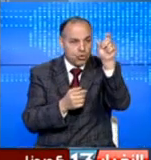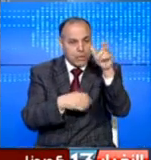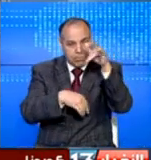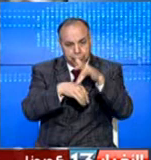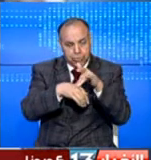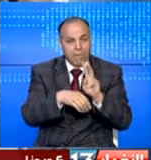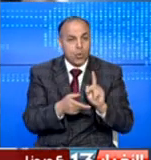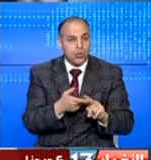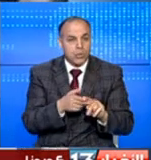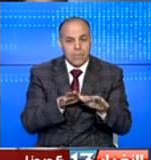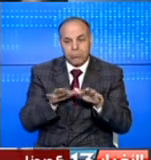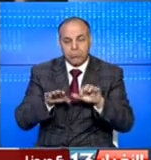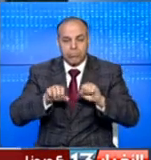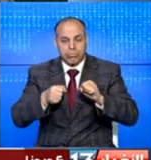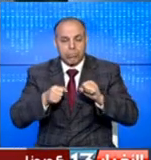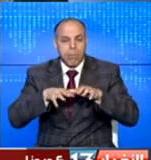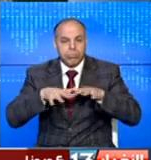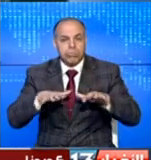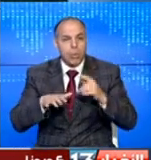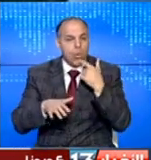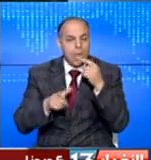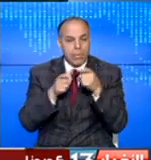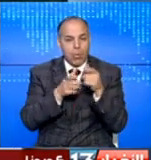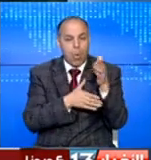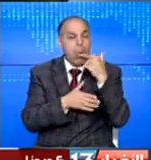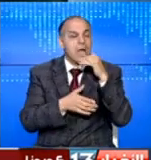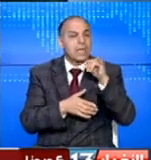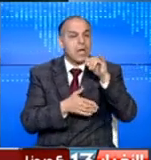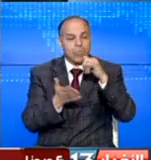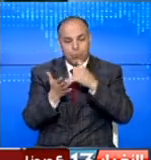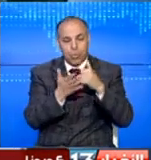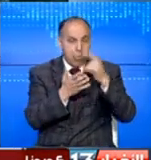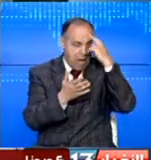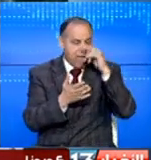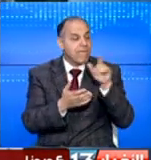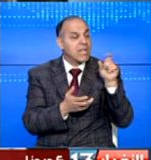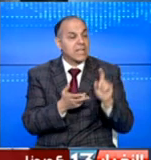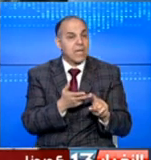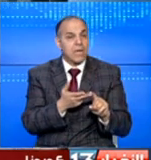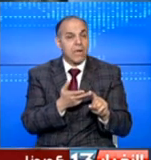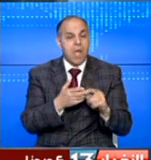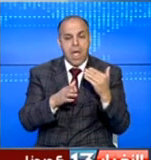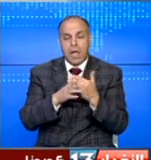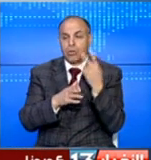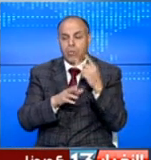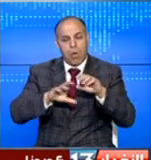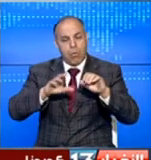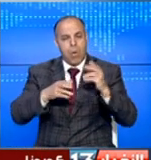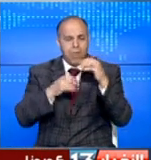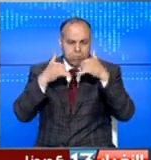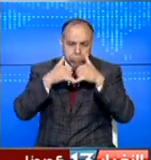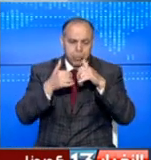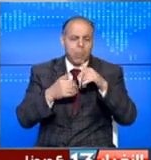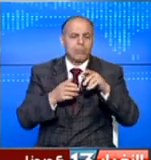إصابة. وفي مسعى لكبح انتشار المرض أغلقت السلطات في منطقتي لومباردية وفينيتو المدارس والجامعات والمتاحف